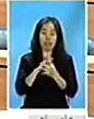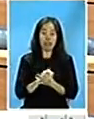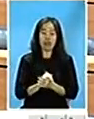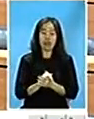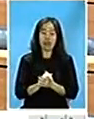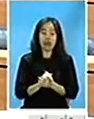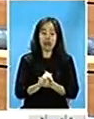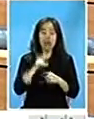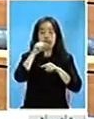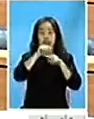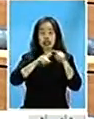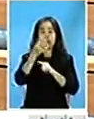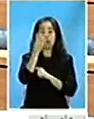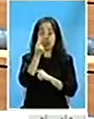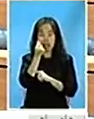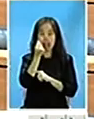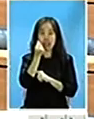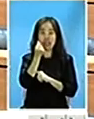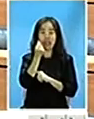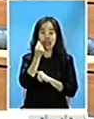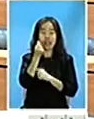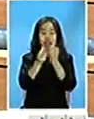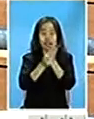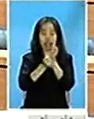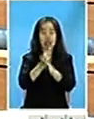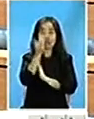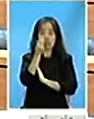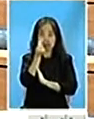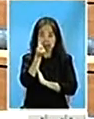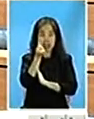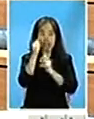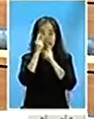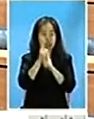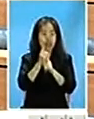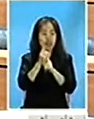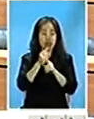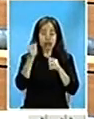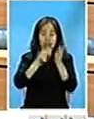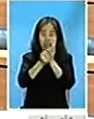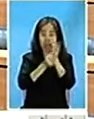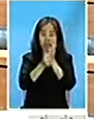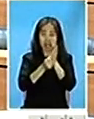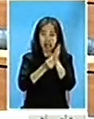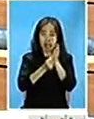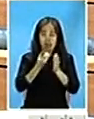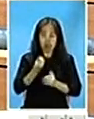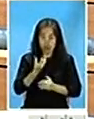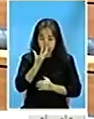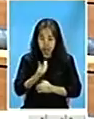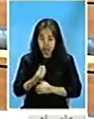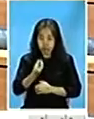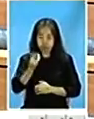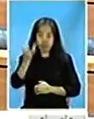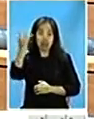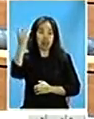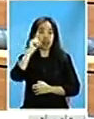ลักษณะของเปอร์เซ็นต์ที่หรือขั้นร้อยละที่ปรับไว้นะครับที่เราเรียงจากน้อยไปหามากเนี่ยตอนนั้นเราจะตัดออกไปเพื่อ